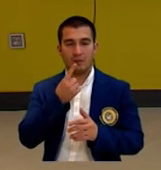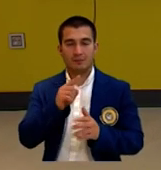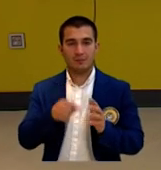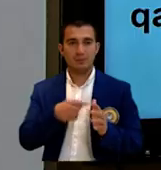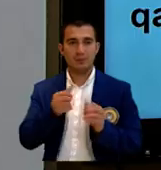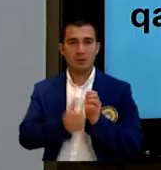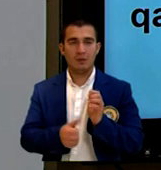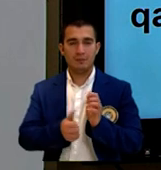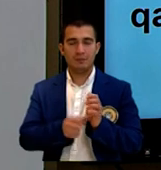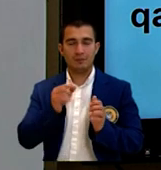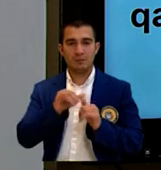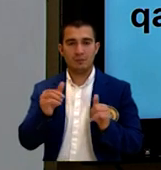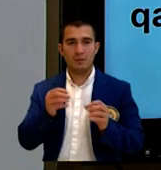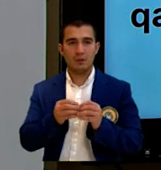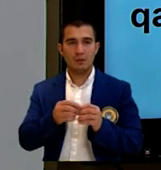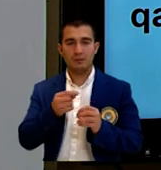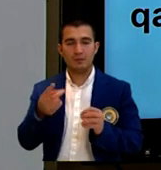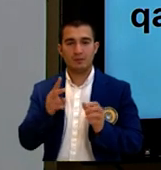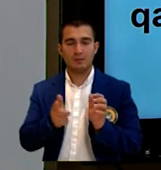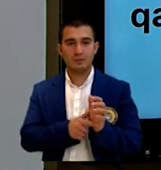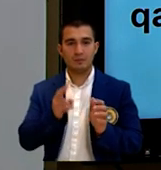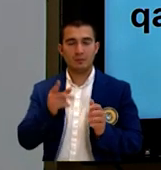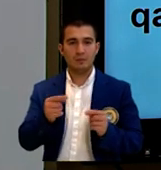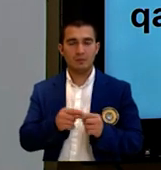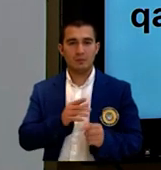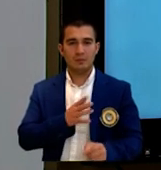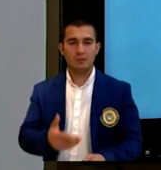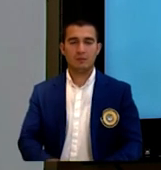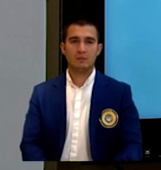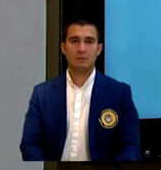1.66 10 darajasi minus 27 kilogramga teng.